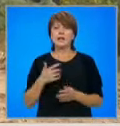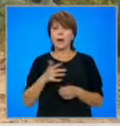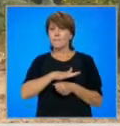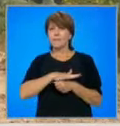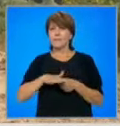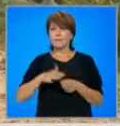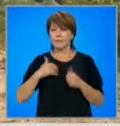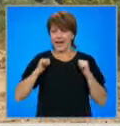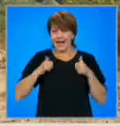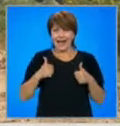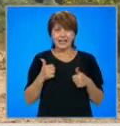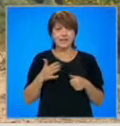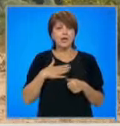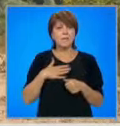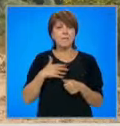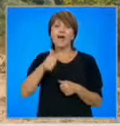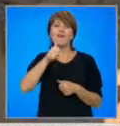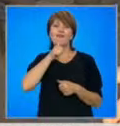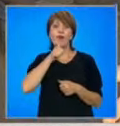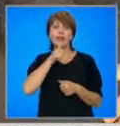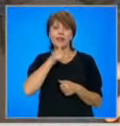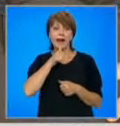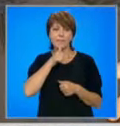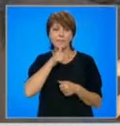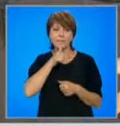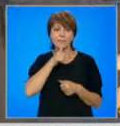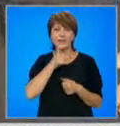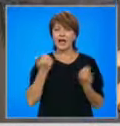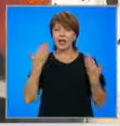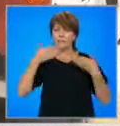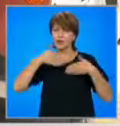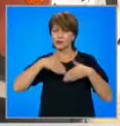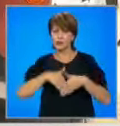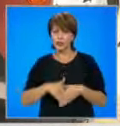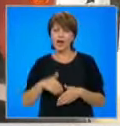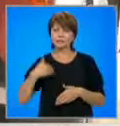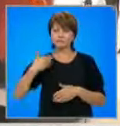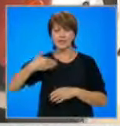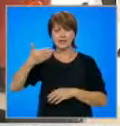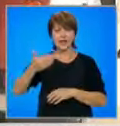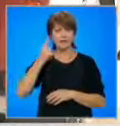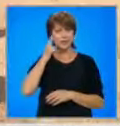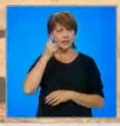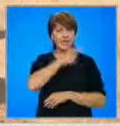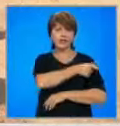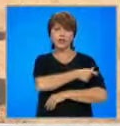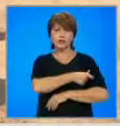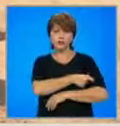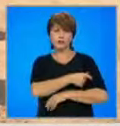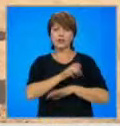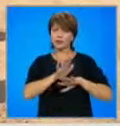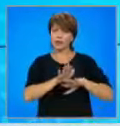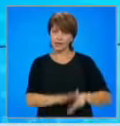вода и ще напръскаме там, където е необходимо. През цялата нощ и следващите дни дежурствата на пожарникарите в района ще